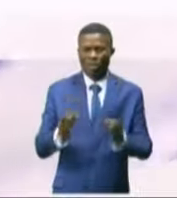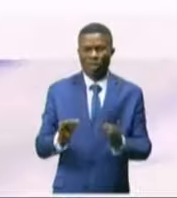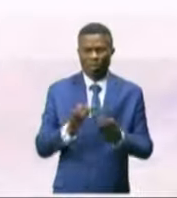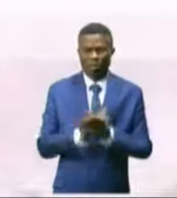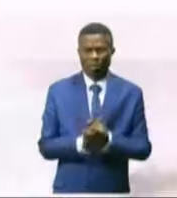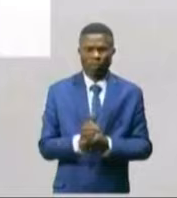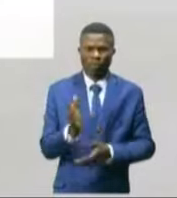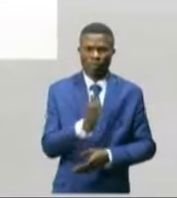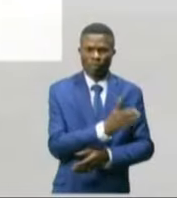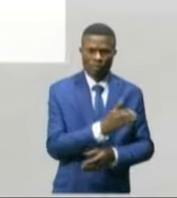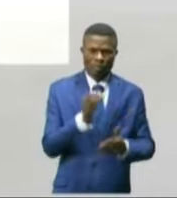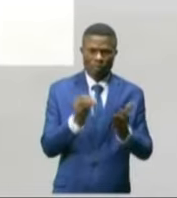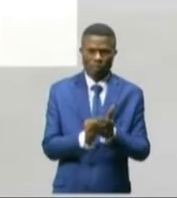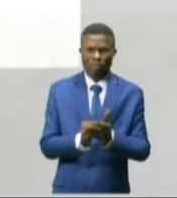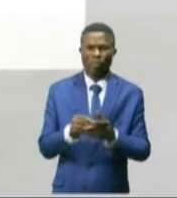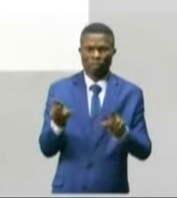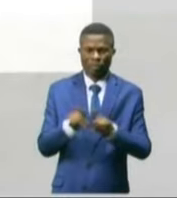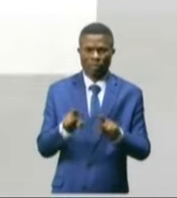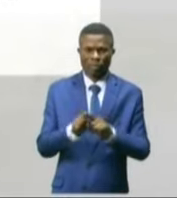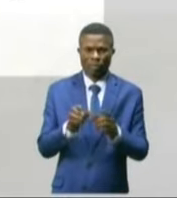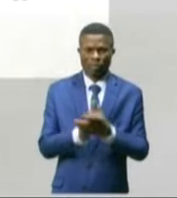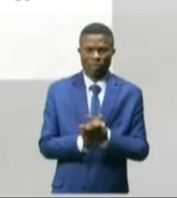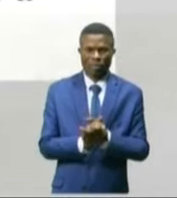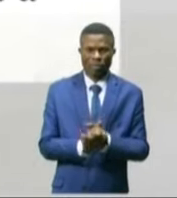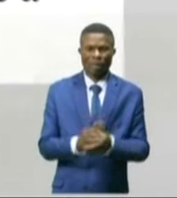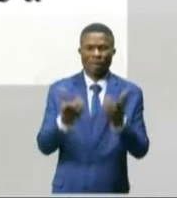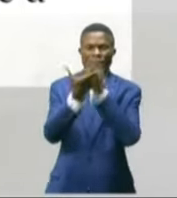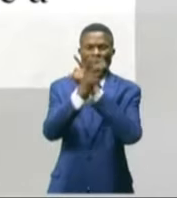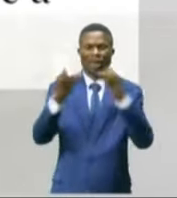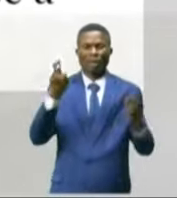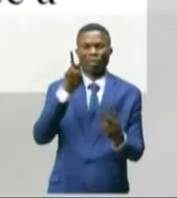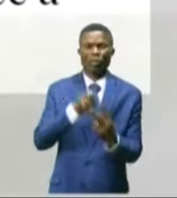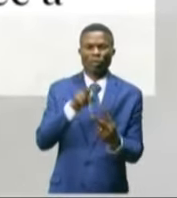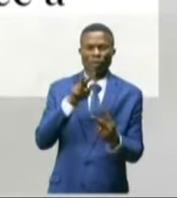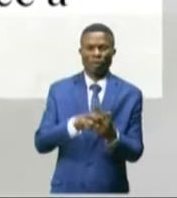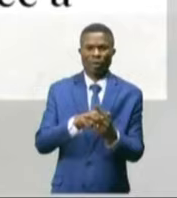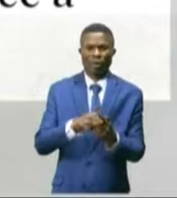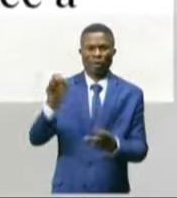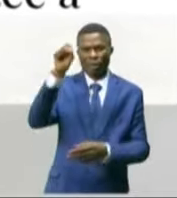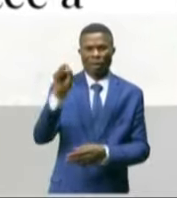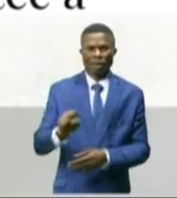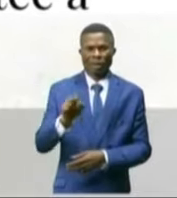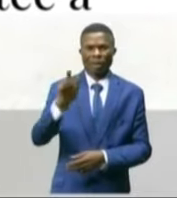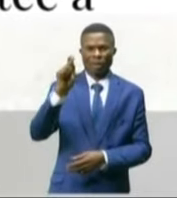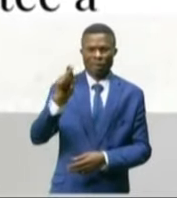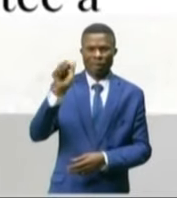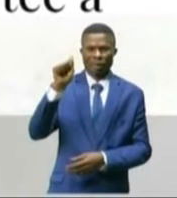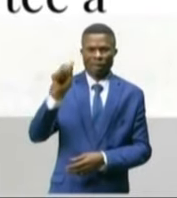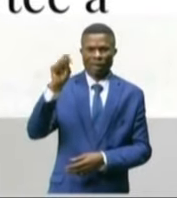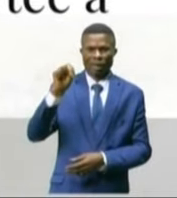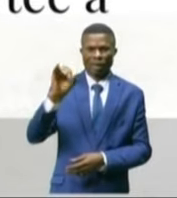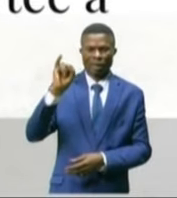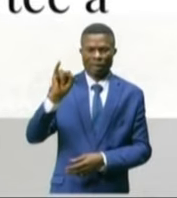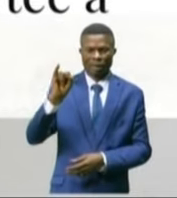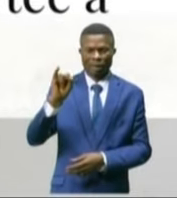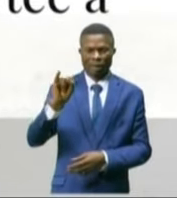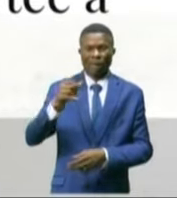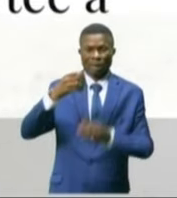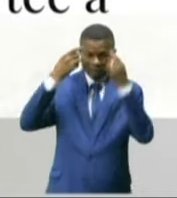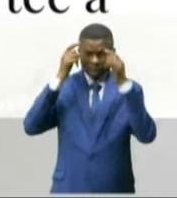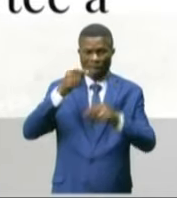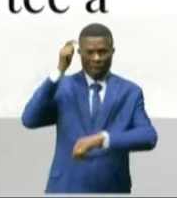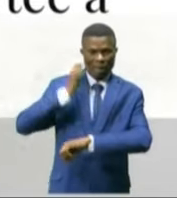villes. Demande de mise en liberté provisoire de Stanny Boujakera. La décision du